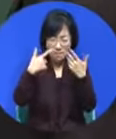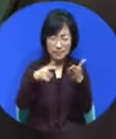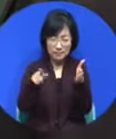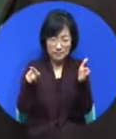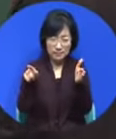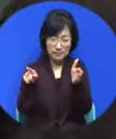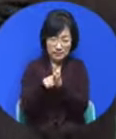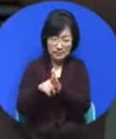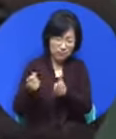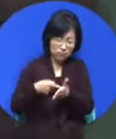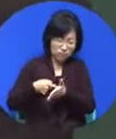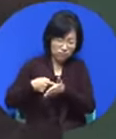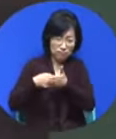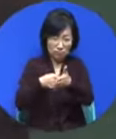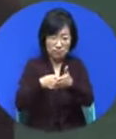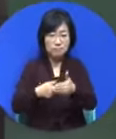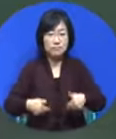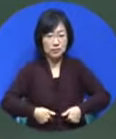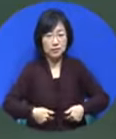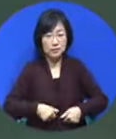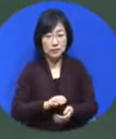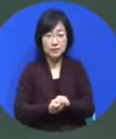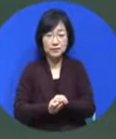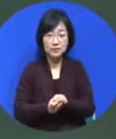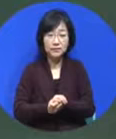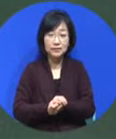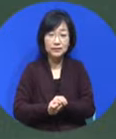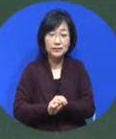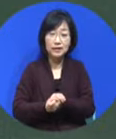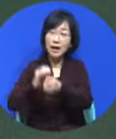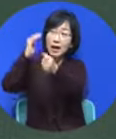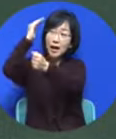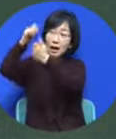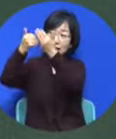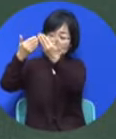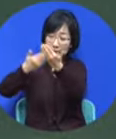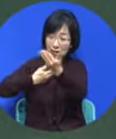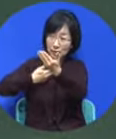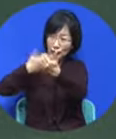지가는니다 하나이 에신 하의